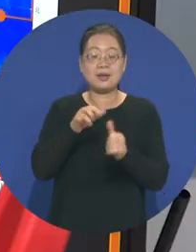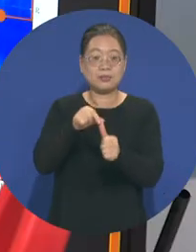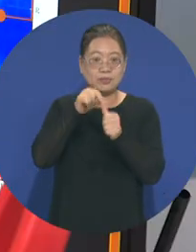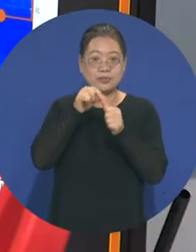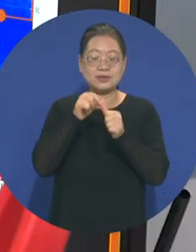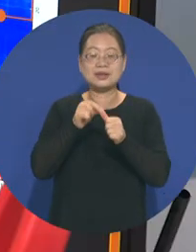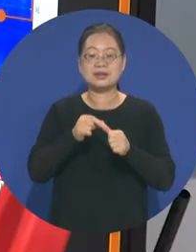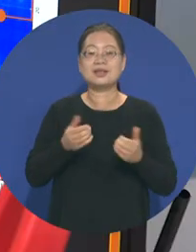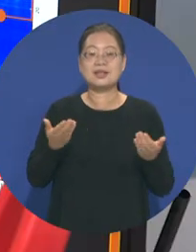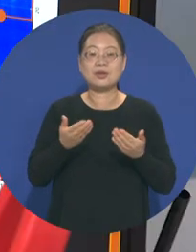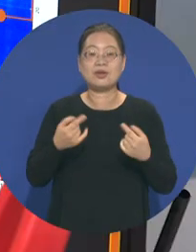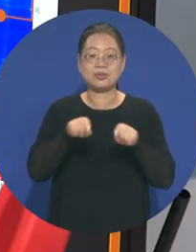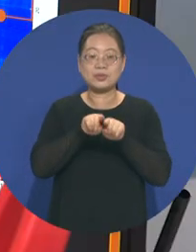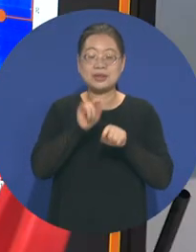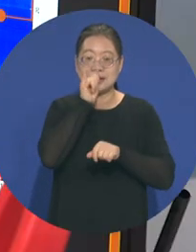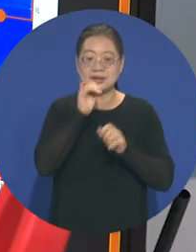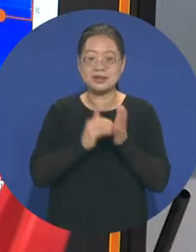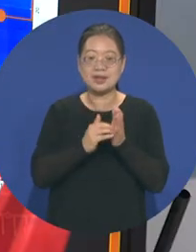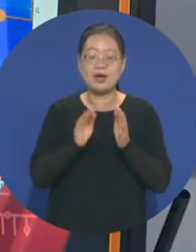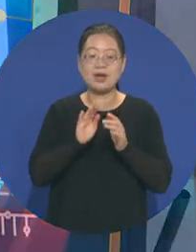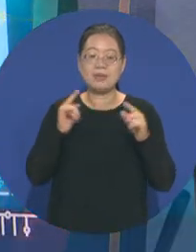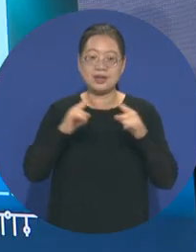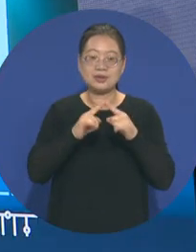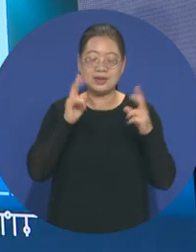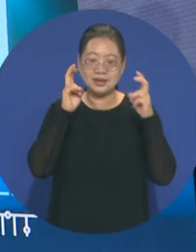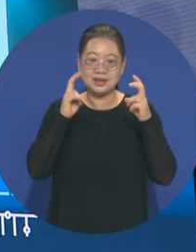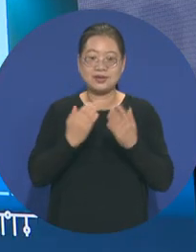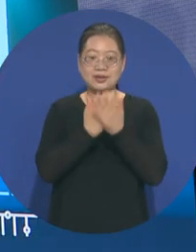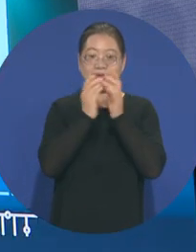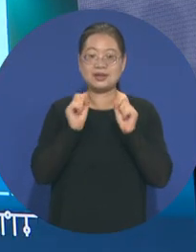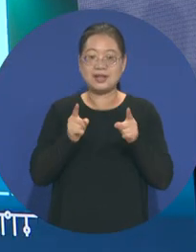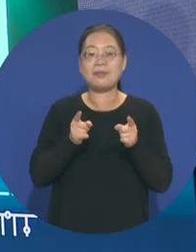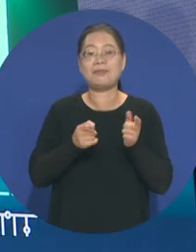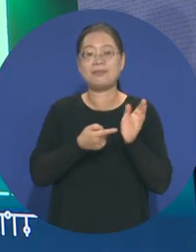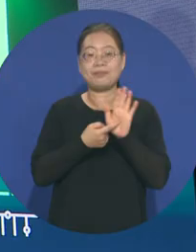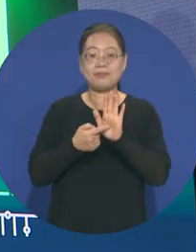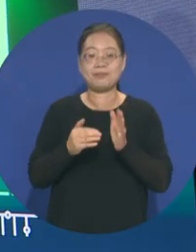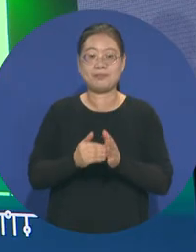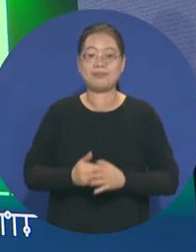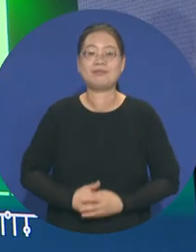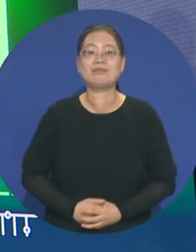진행되며 반도체 기업들의 성장 기회를 제공했다는 평가입니다. I don't say I.